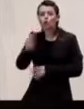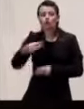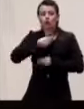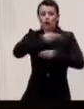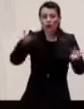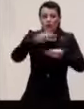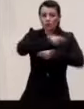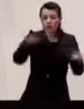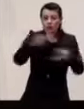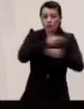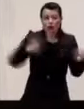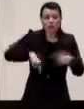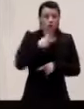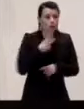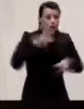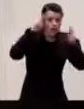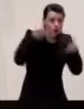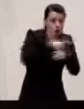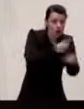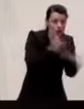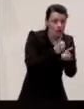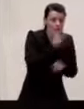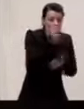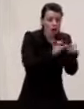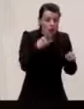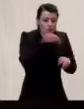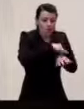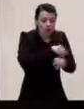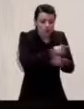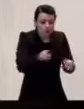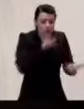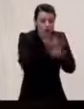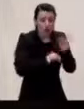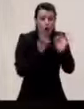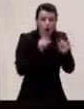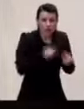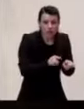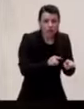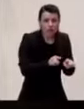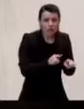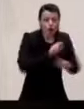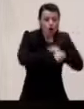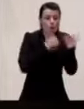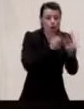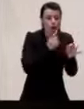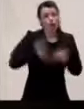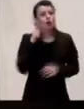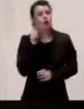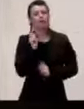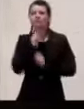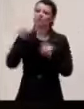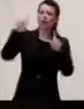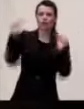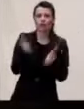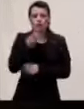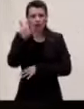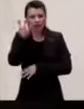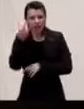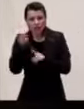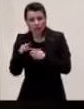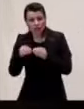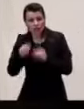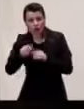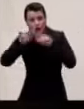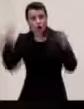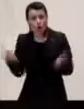dovete trattare in questa maniera i pazienti. Non è che ci svegliamo il 30 a fare tutto questo. Noi alla fine abbiamo messo le